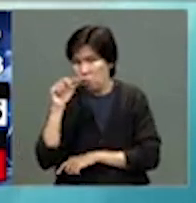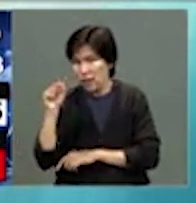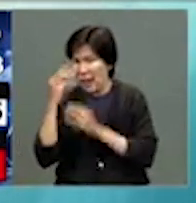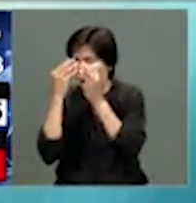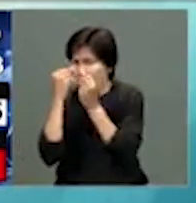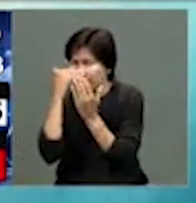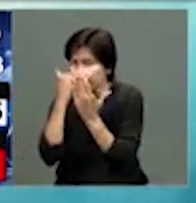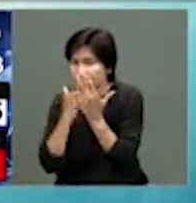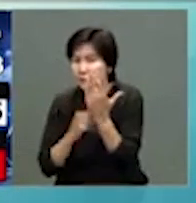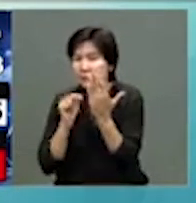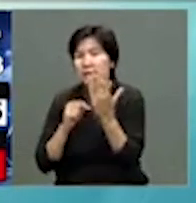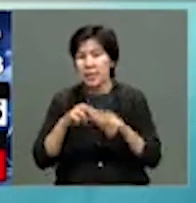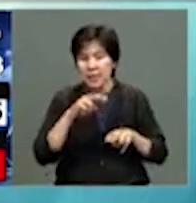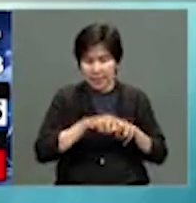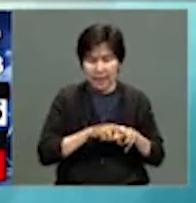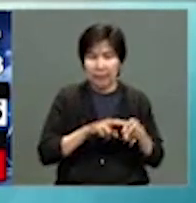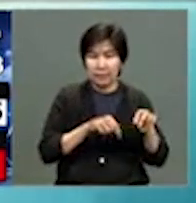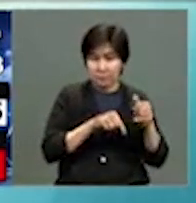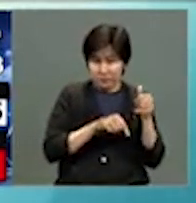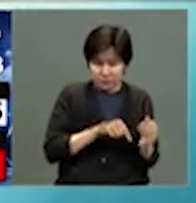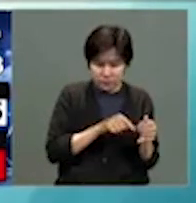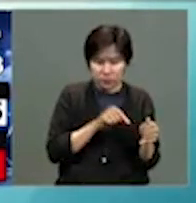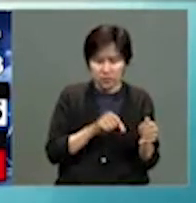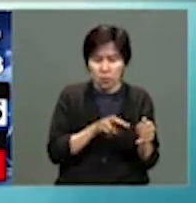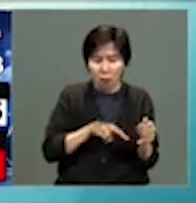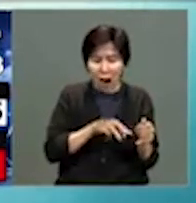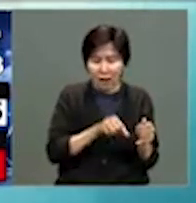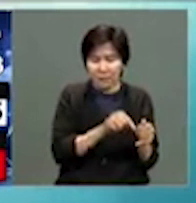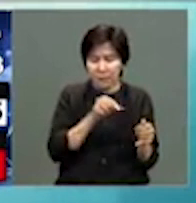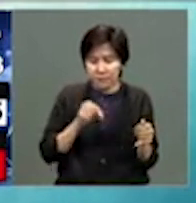และก็ให้มีได้แต่ต้องลดหนาแน่นนะครับแล้วก็ไม่ให้มีการจัดระเบียบไม่ได้คือร้ายระเบียบหน้าแดงนะฮะต้องมีระเบียบนะคะถ้าจะต้องไปฟังหลายคนบอกทุกอย่างเช่นออกเชสต้าเงี้ยนั่งกันเป็นระเบียบเรียบร้อยฟังแล้วก็อารมณ์สุนทรีย์นะครับแต่ถ้าเป็นประเภทดนตรีหรือที่มีความกระแทกกระทั้นอะไรทั้งหลายเนี่ยอันนี้ก็ต้องผู้จัดจะต้องมีการดูแลอย่างดีเพราะว่าการร้องตามหรือการทางไหนก็มีละอองฝอยที่จะออกมาแล้วมีความเสี่ยงของคนที่ไปอยู่ตรงนั้นอันนี้เป็นเรื่องที่ต้องช่วยกันดูแลนะครับเพราะฉะนั้นจะต้องลดความแออัดนะครับวงทั้งหลายเนี่ยผมให้ดูนะครับหมดกิจกรรมส่งเสริมการขายเพราะจะไปอยู่ใกล้ชิดกันอันหลังหลายนะครับที่นั่งเว้น1ที่ 2ที่นั่งเว้น 1ที่นั่งอะไรนี้นะครับเป็นรายละเอียดปลีกย่อยผมก็อยากไปเร็วๆแล้วกันนะครับอีกอันนึงคืององูศูนย์วิทยาศาสตร์เพื่อการศึกษาท้องฟ้าจำลองเห็นว่าก็เป็นอันหนึ่งที่ควรจะได้รับ